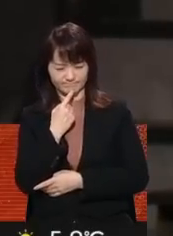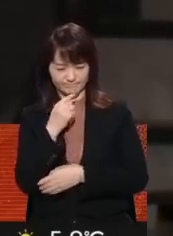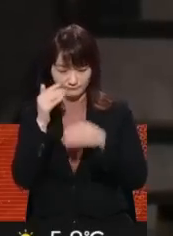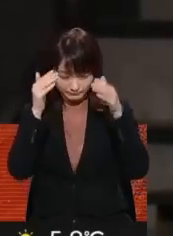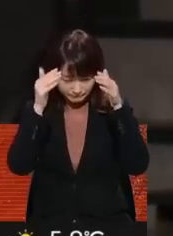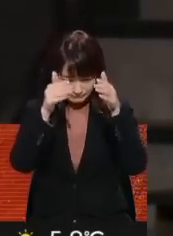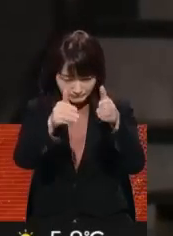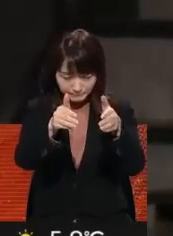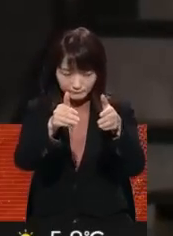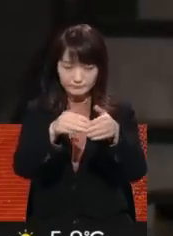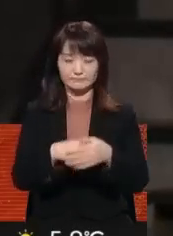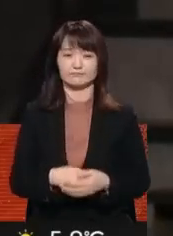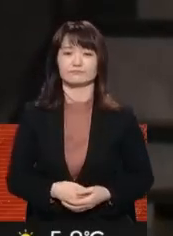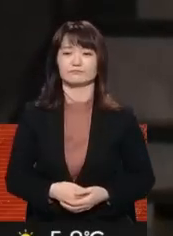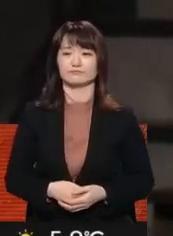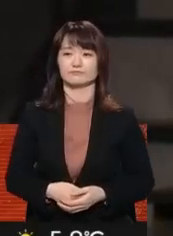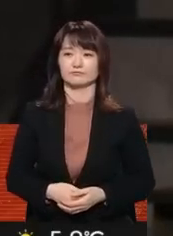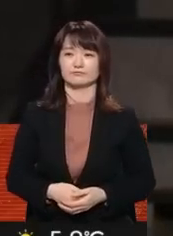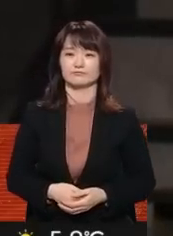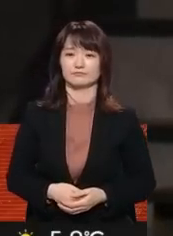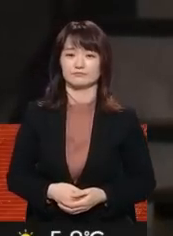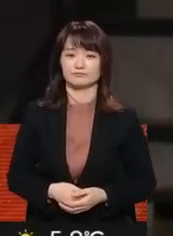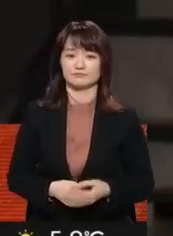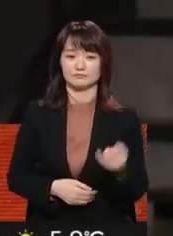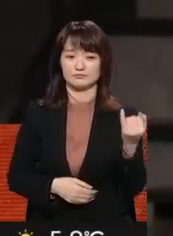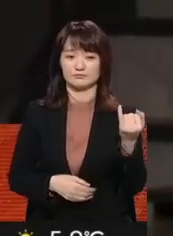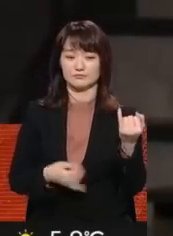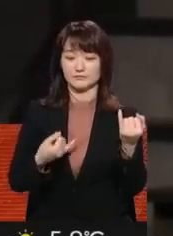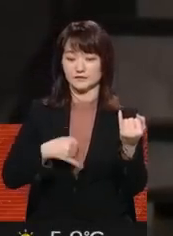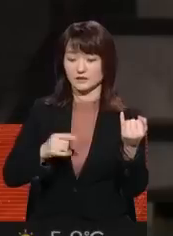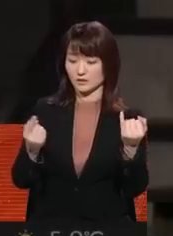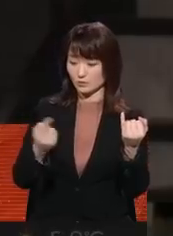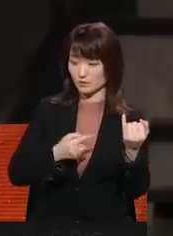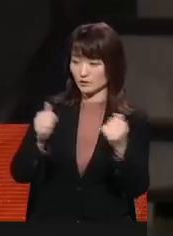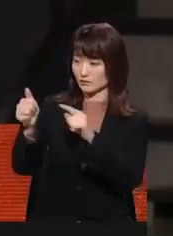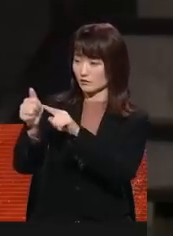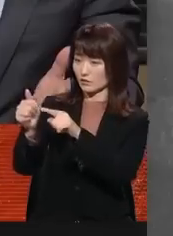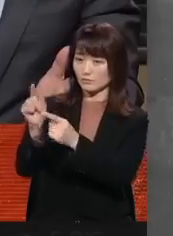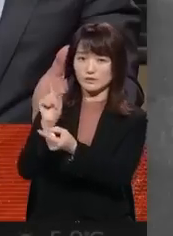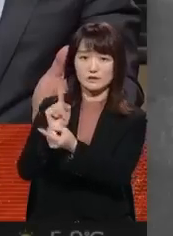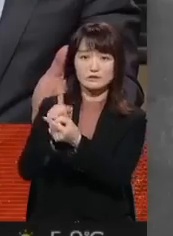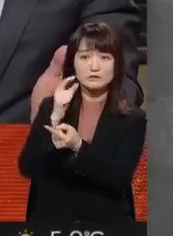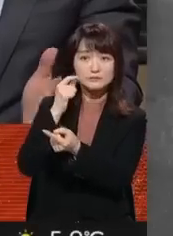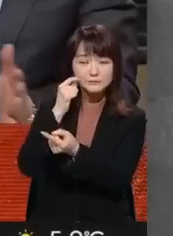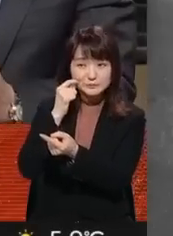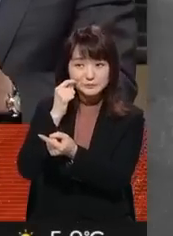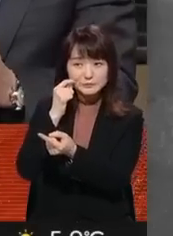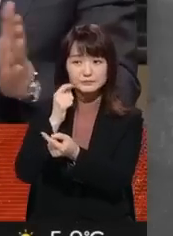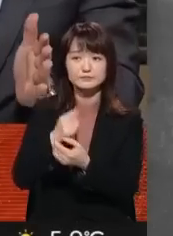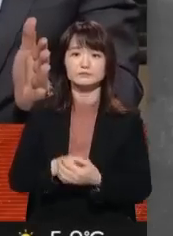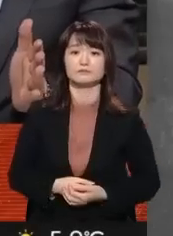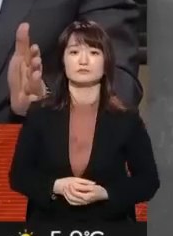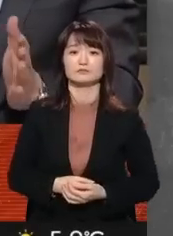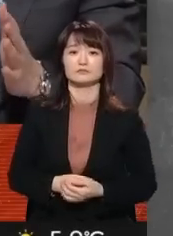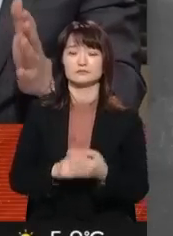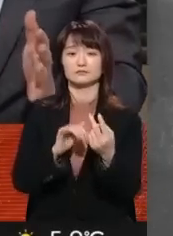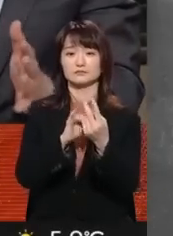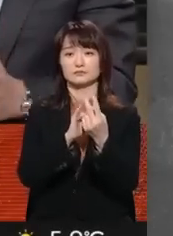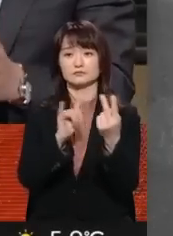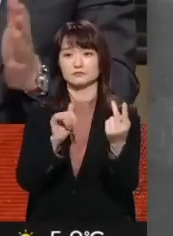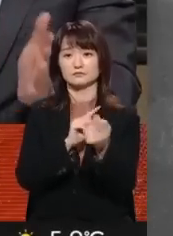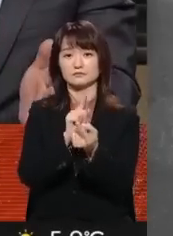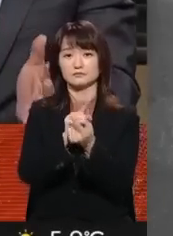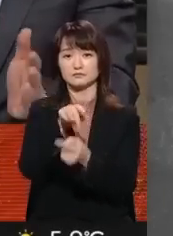편집증 모습이 보여요 딸이 왔다 딸이 와서 나는 너를 만나지 못한다라고 이야기를 하니까이 두 분들이 이제